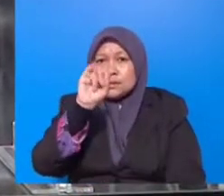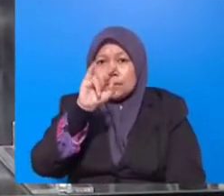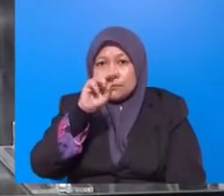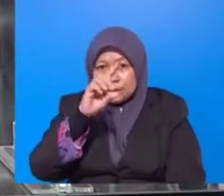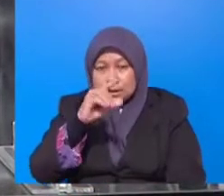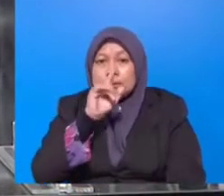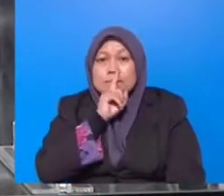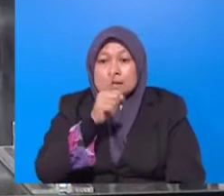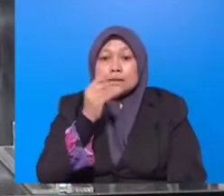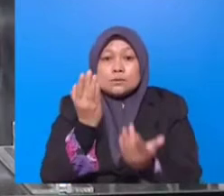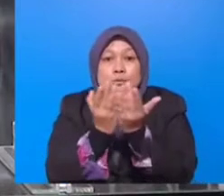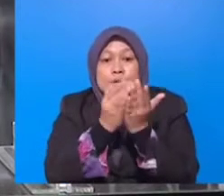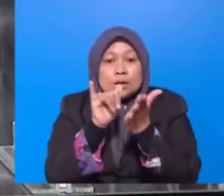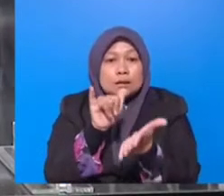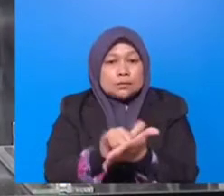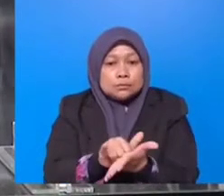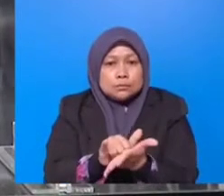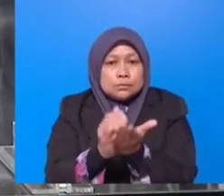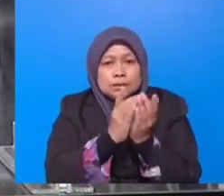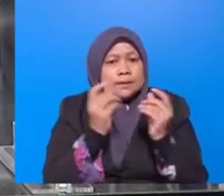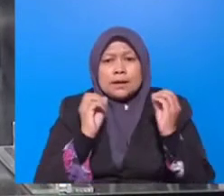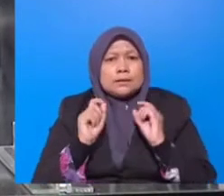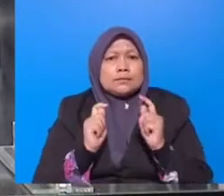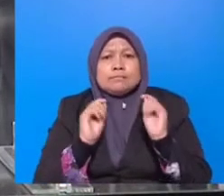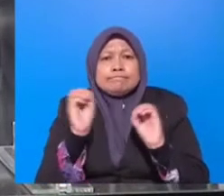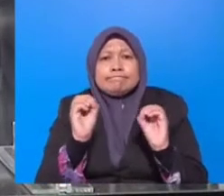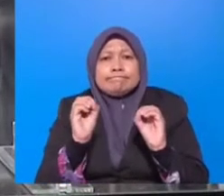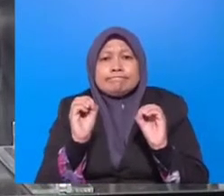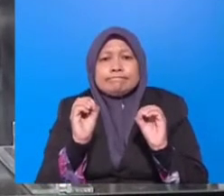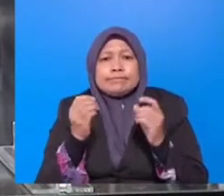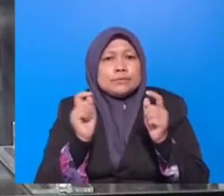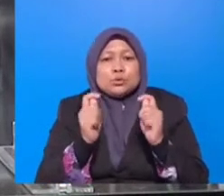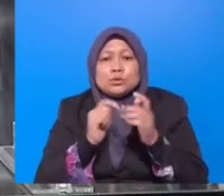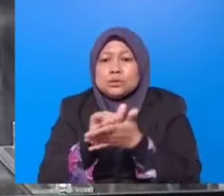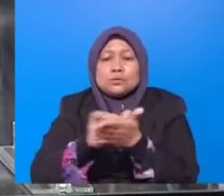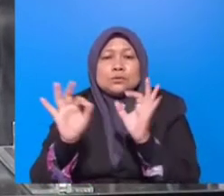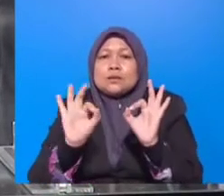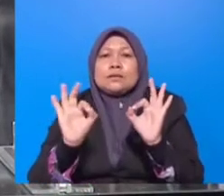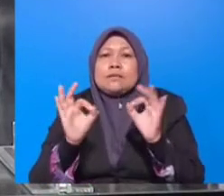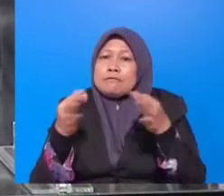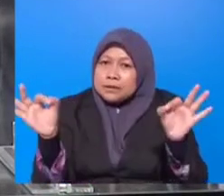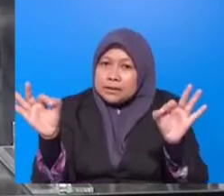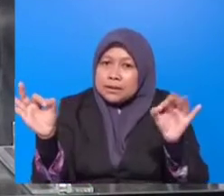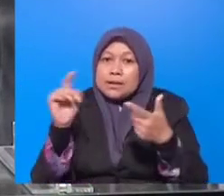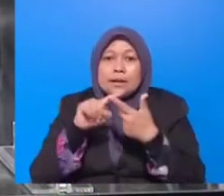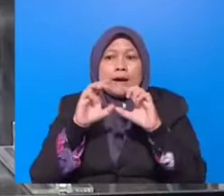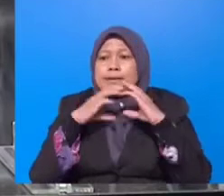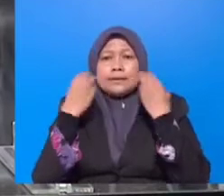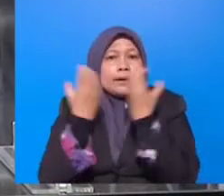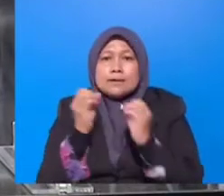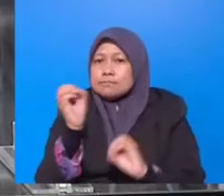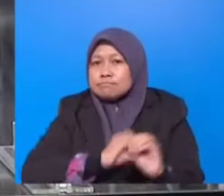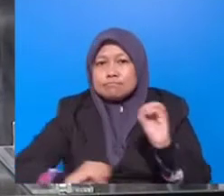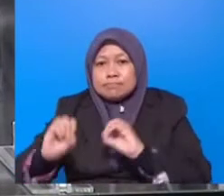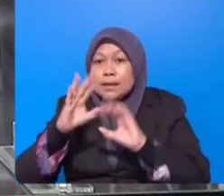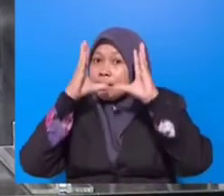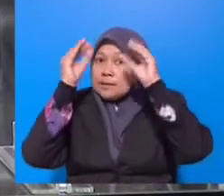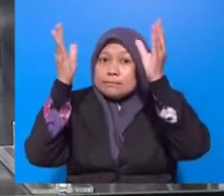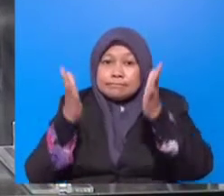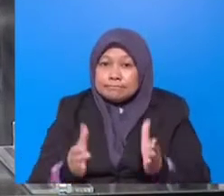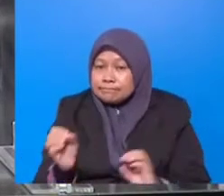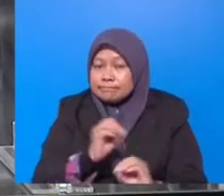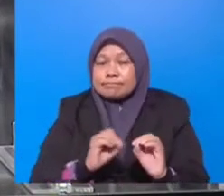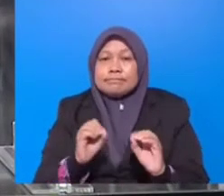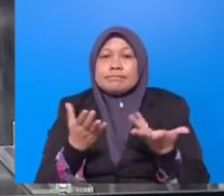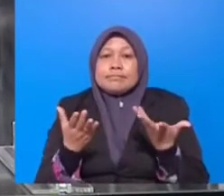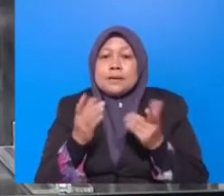dan sekolah ini tidak ada tution a77v tidak ada kelas tidak ada guru